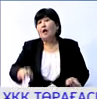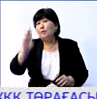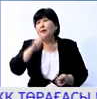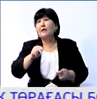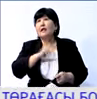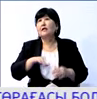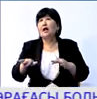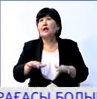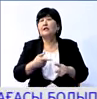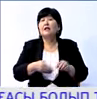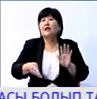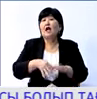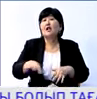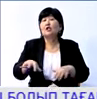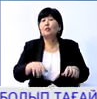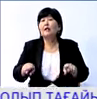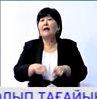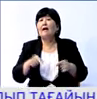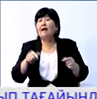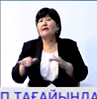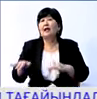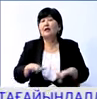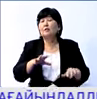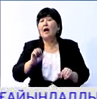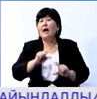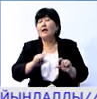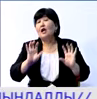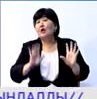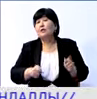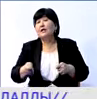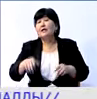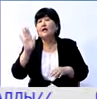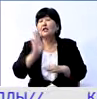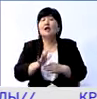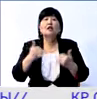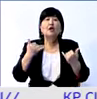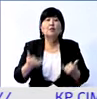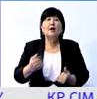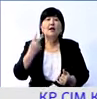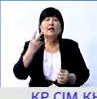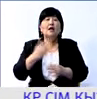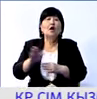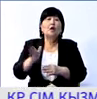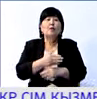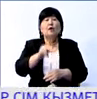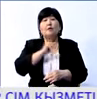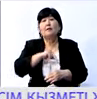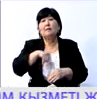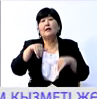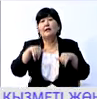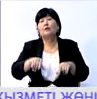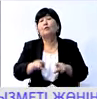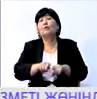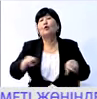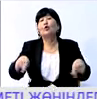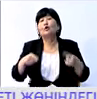Мемлекеттік қызмет істері және сыбайлас жемқорлыққа қарсы іс-қимыл агенттігі президент жарлығымен бүгін екі бөлек мекеме болып қайта құрылды.